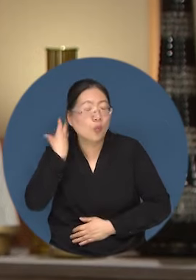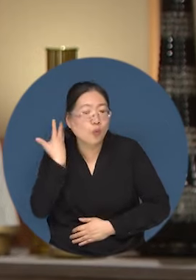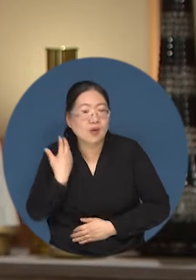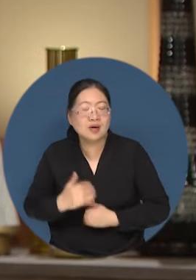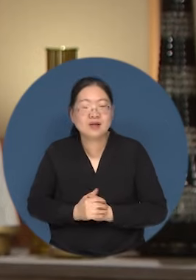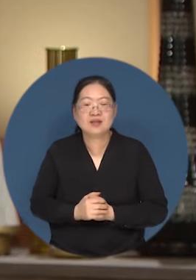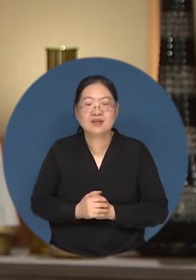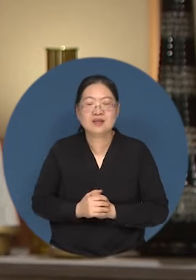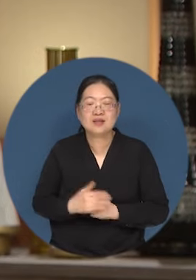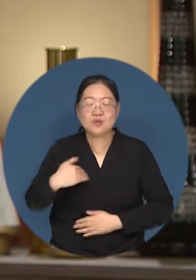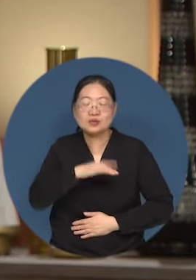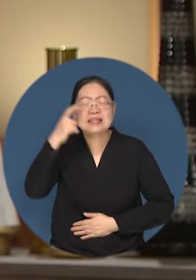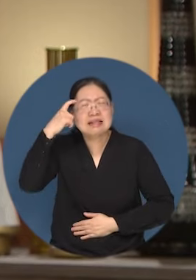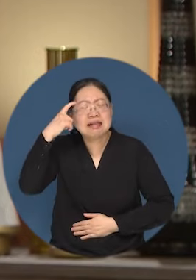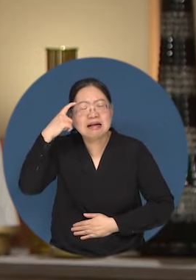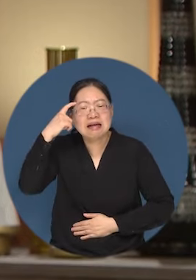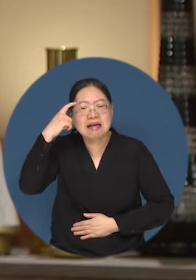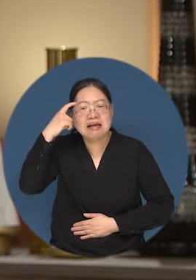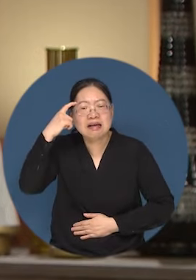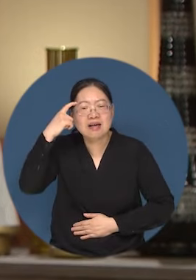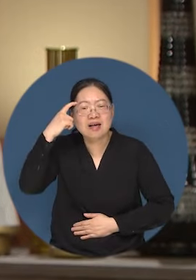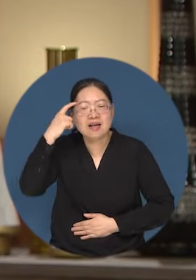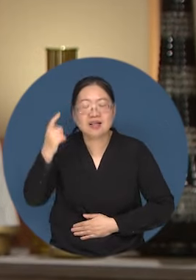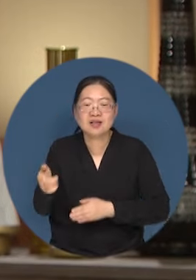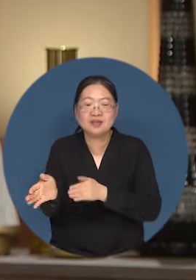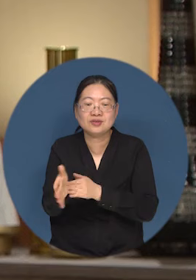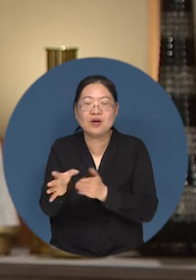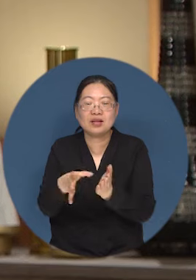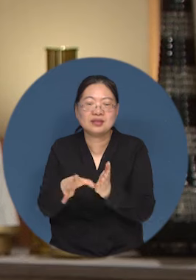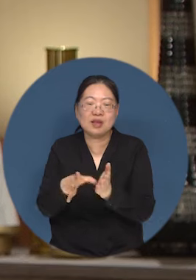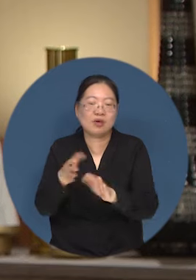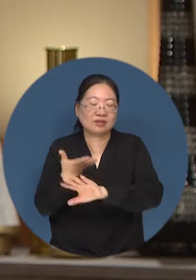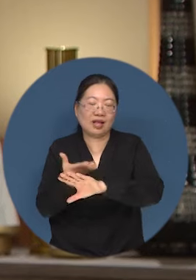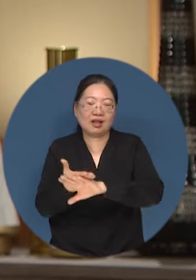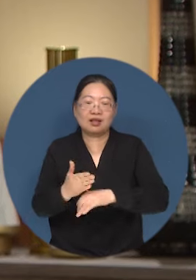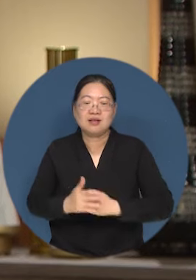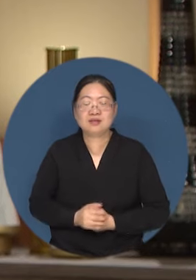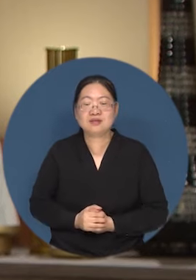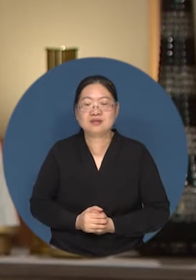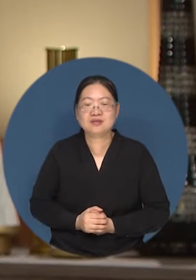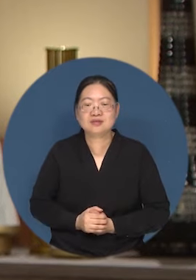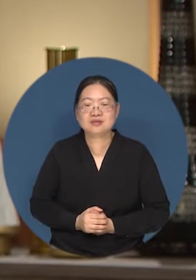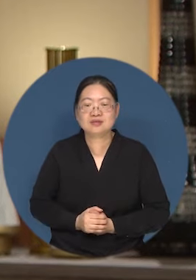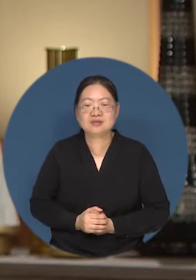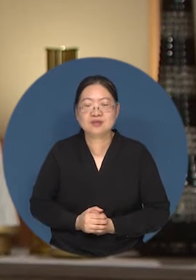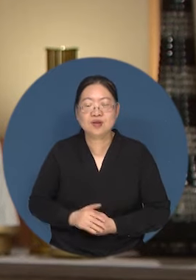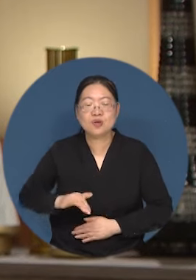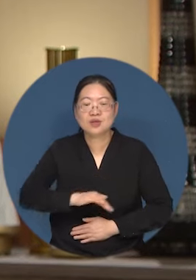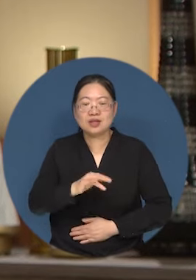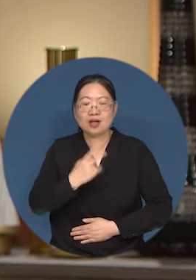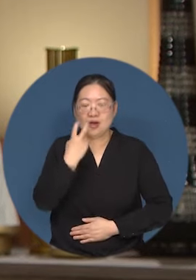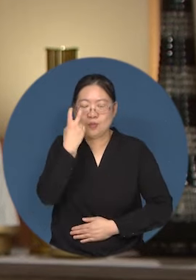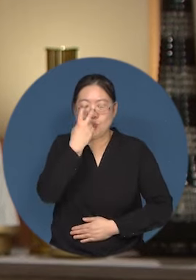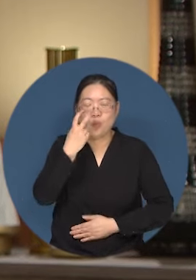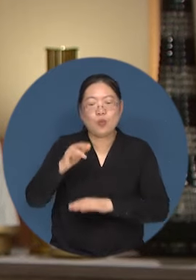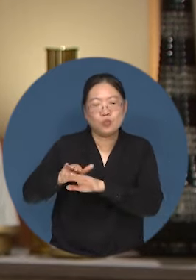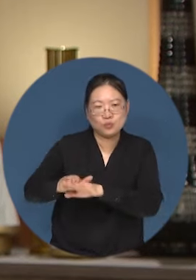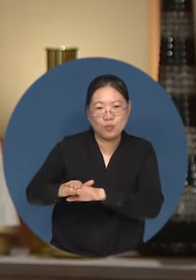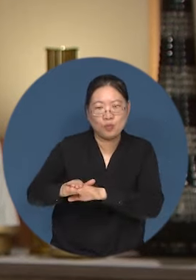고래는 우리가 흔히 생각하는 수산 자원은 아니죠. 더 이상 이제는 우리가 보존해야